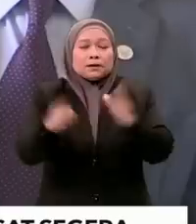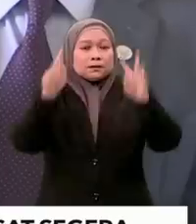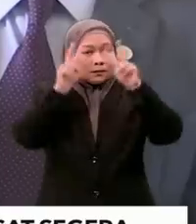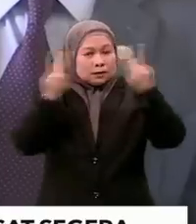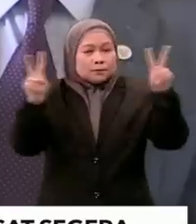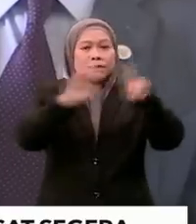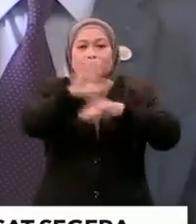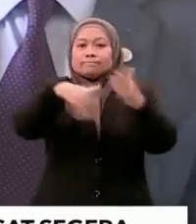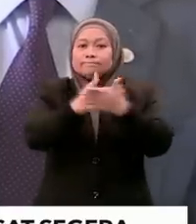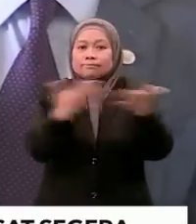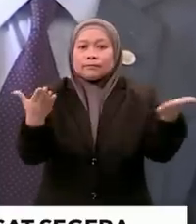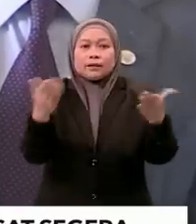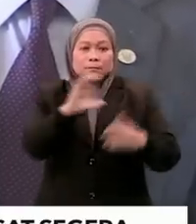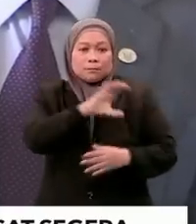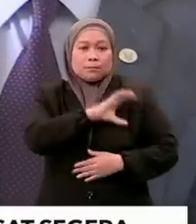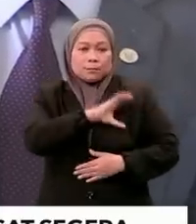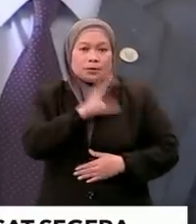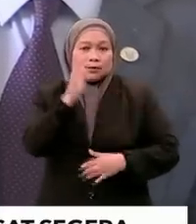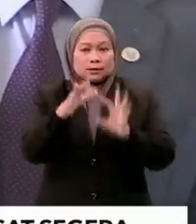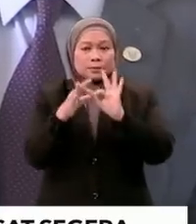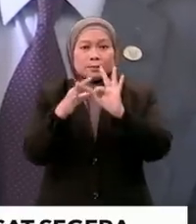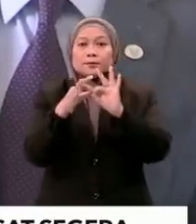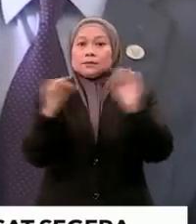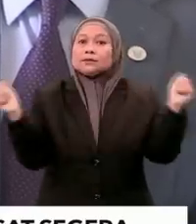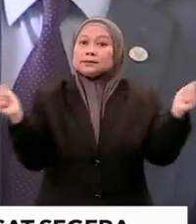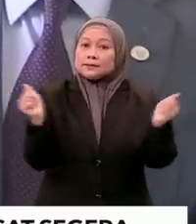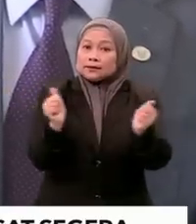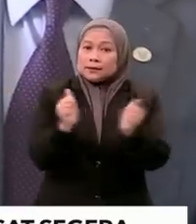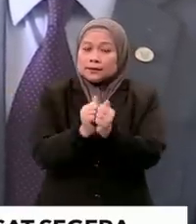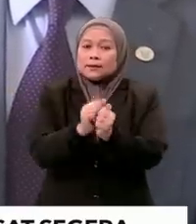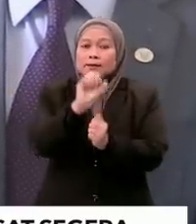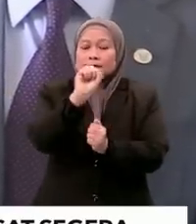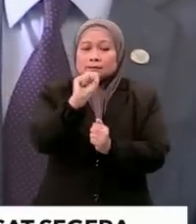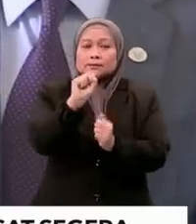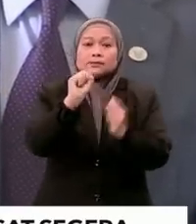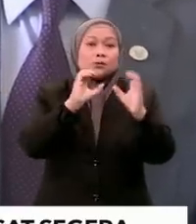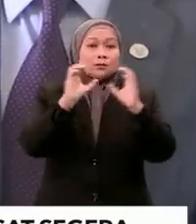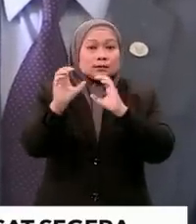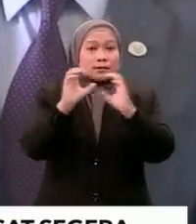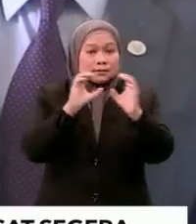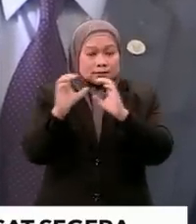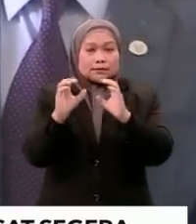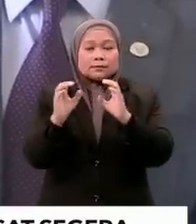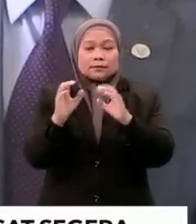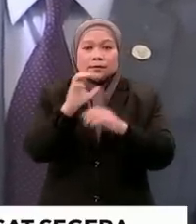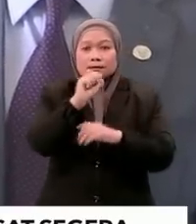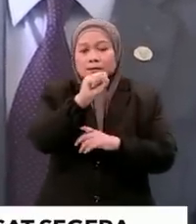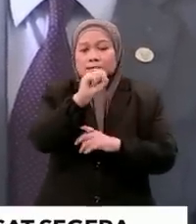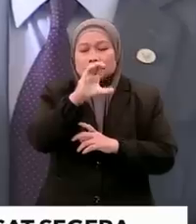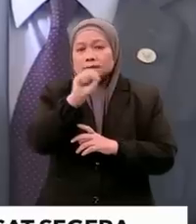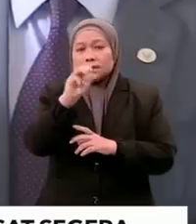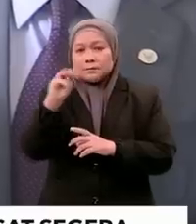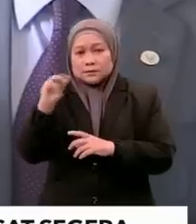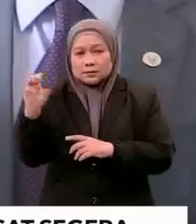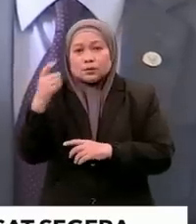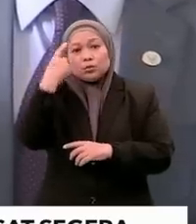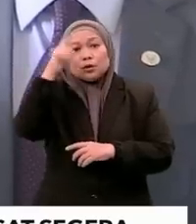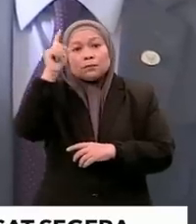hal itu dipahamkan PDAM turut bekerjasama dengan curahan Jaya komunikasi dan multimida Malaysia untuk mengesan